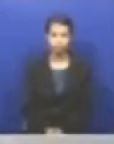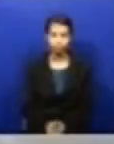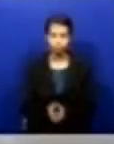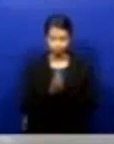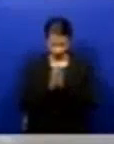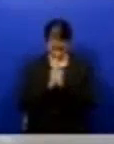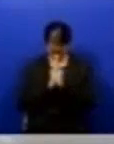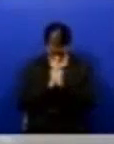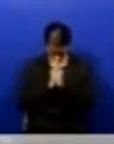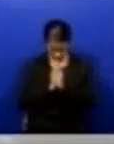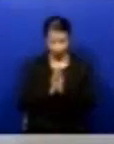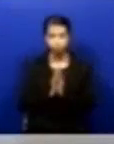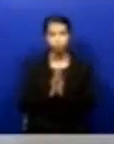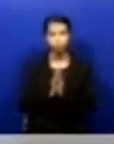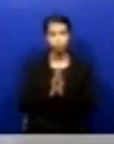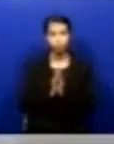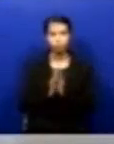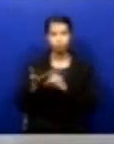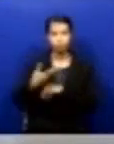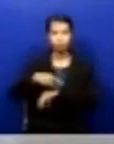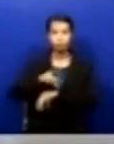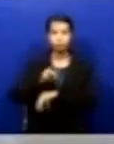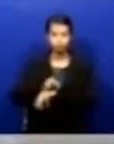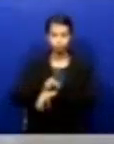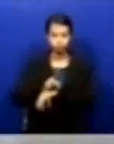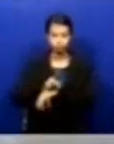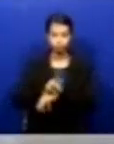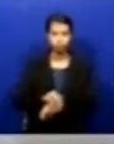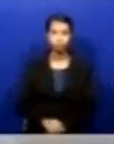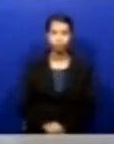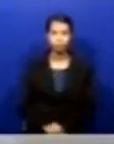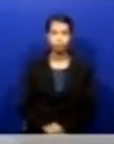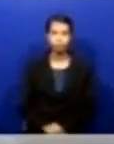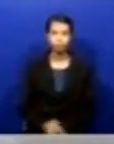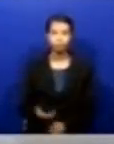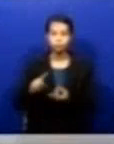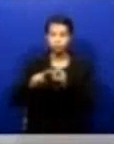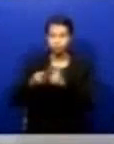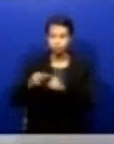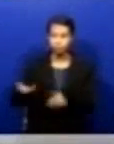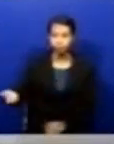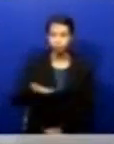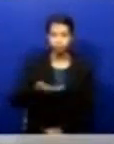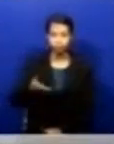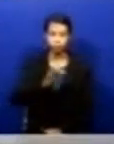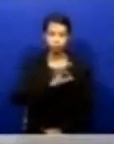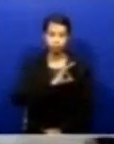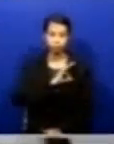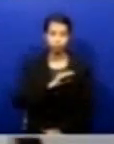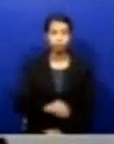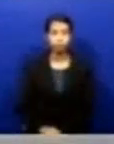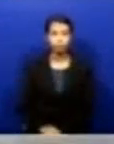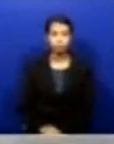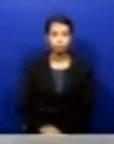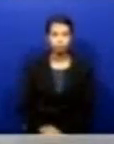กราบเรียนท่านประธานสภาที่เคารพเพื่อนสมาชิกผู้ทรงเกียรติผ